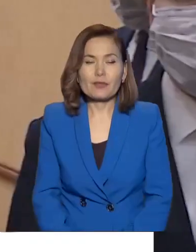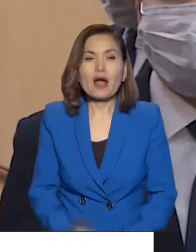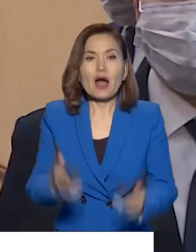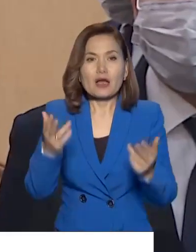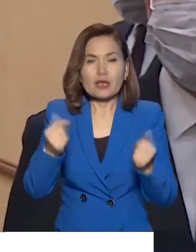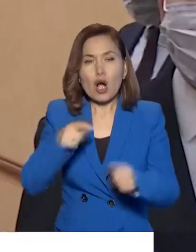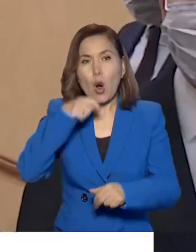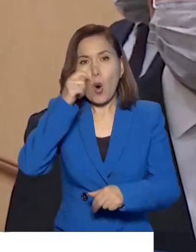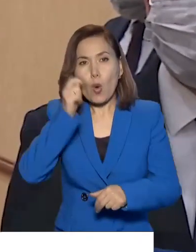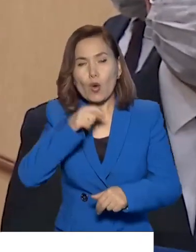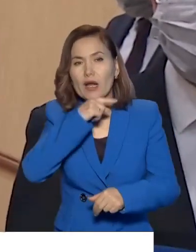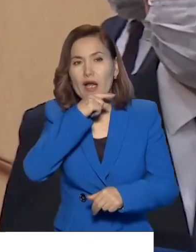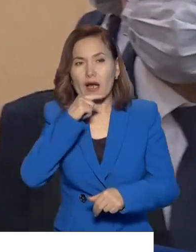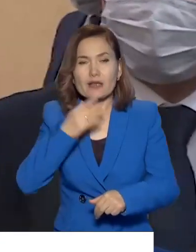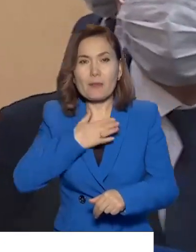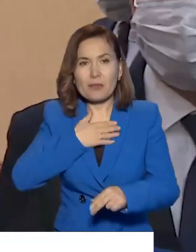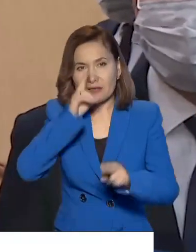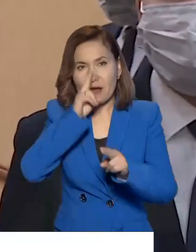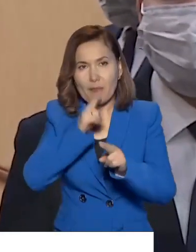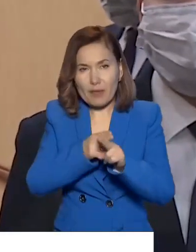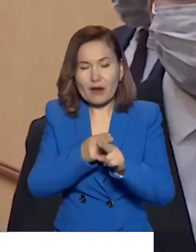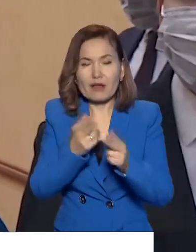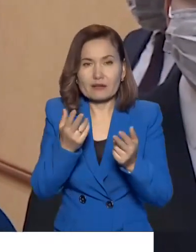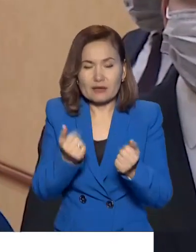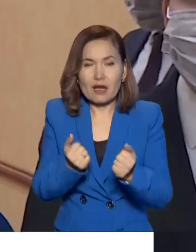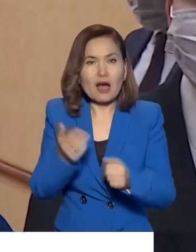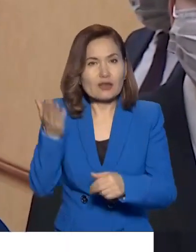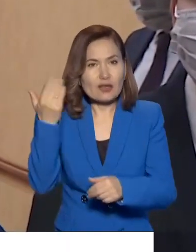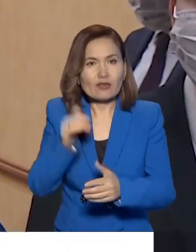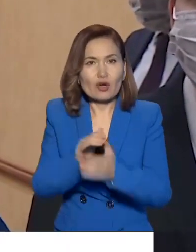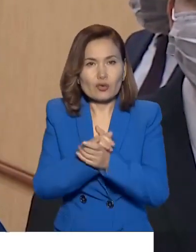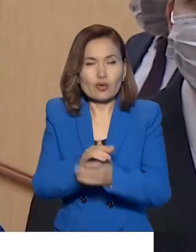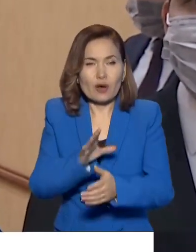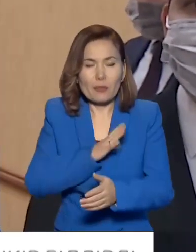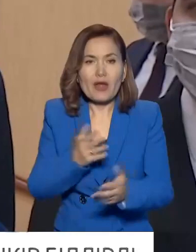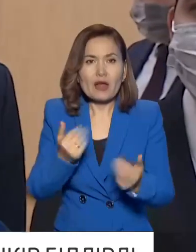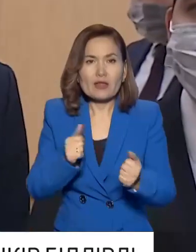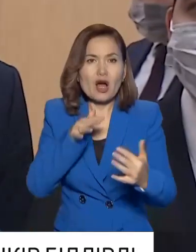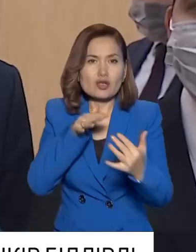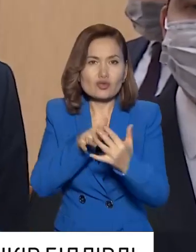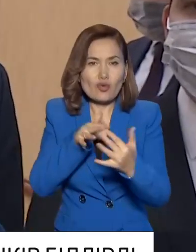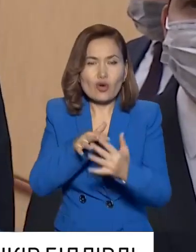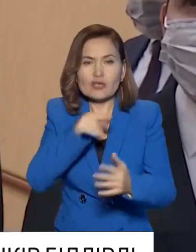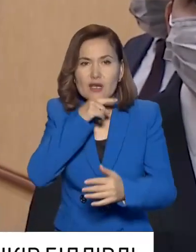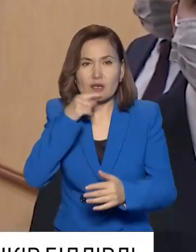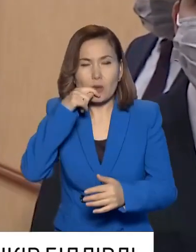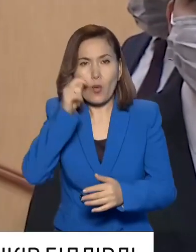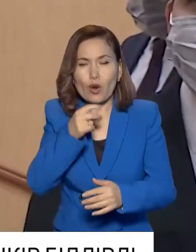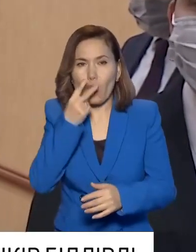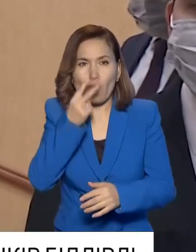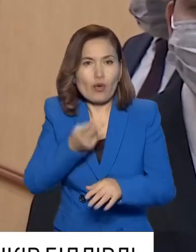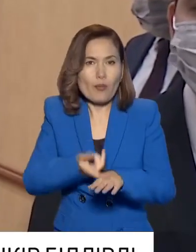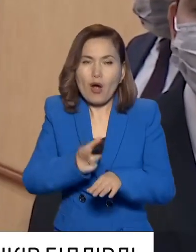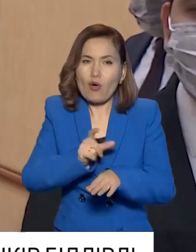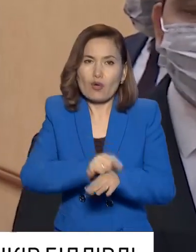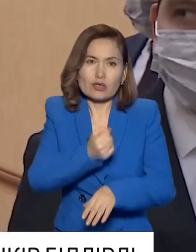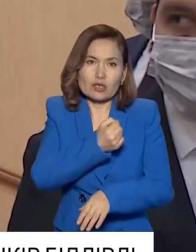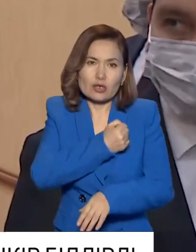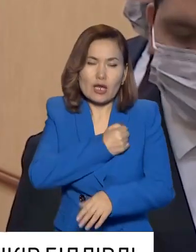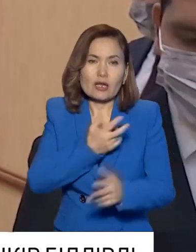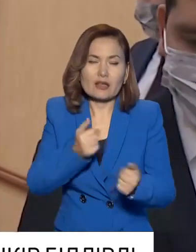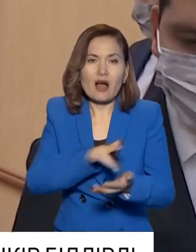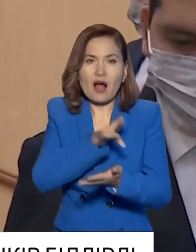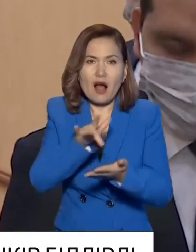Әрине, Украина мен Ресей біздің бауырлас елдер саналады. Бізге осы шиелен сауыр тиіп тұр. Сондықтан адамдардың өмірі қиылып жатқаны,